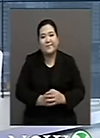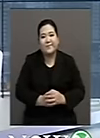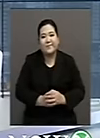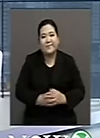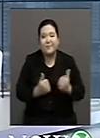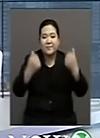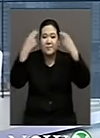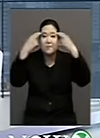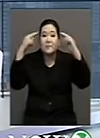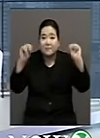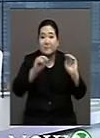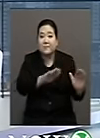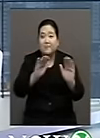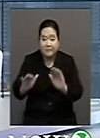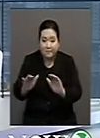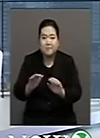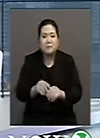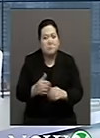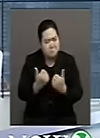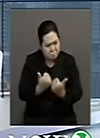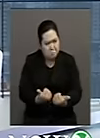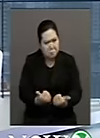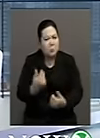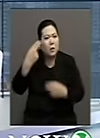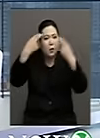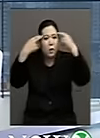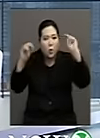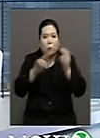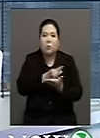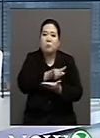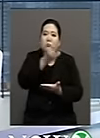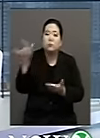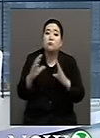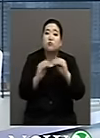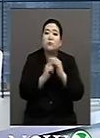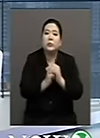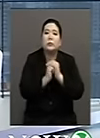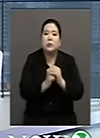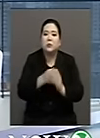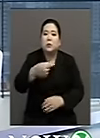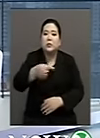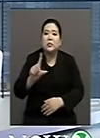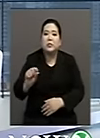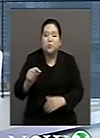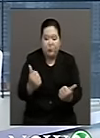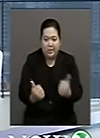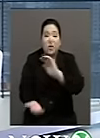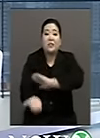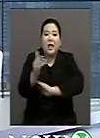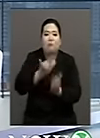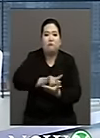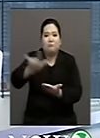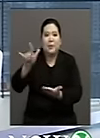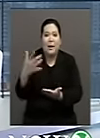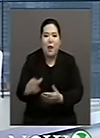นายกกำชับหลายเรื่องนะคะเพราะว่าล่าสุดนี้นายกกำลังจะบินไปประชุม g20ที่ประเทศจีนค่ะก็บินไปแล้วเมื่อเช้าวันนี้นั่นแหละค่ะแล้วก็